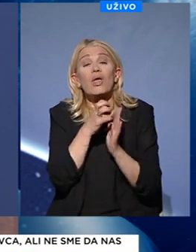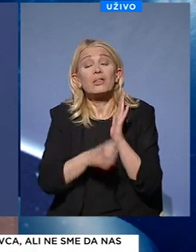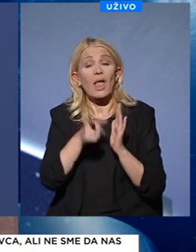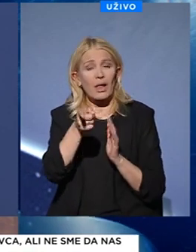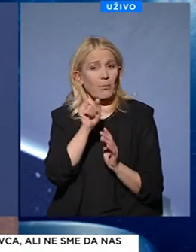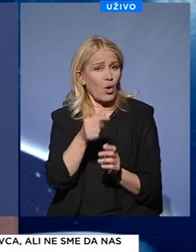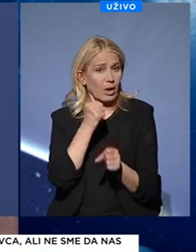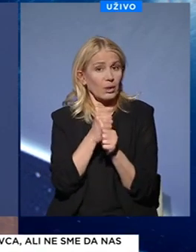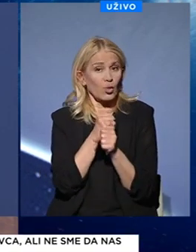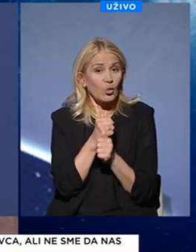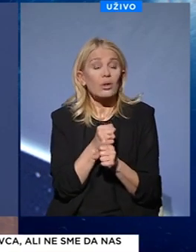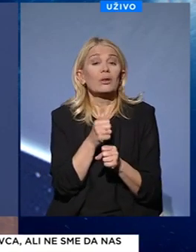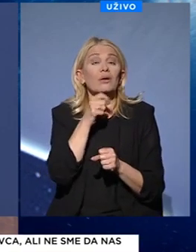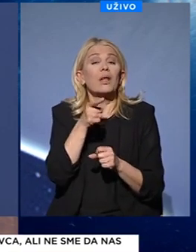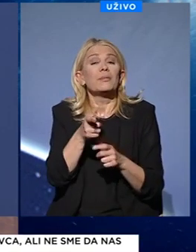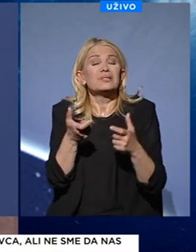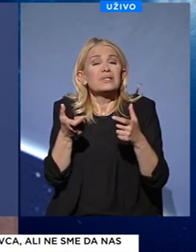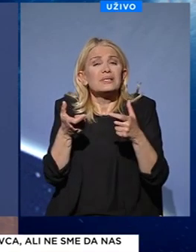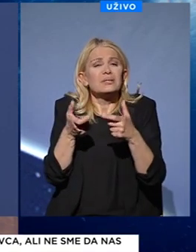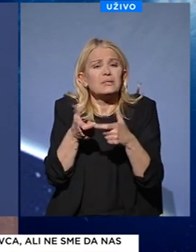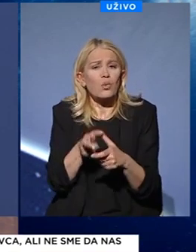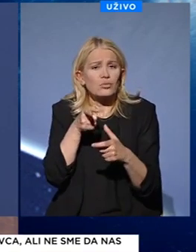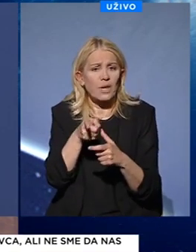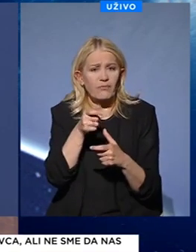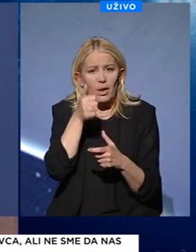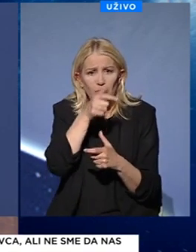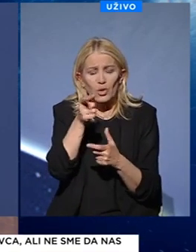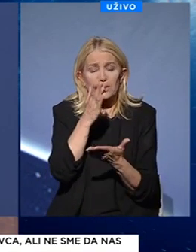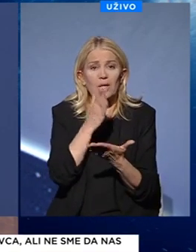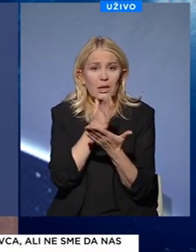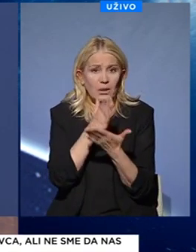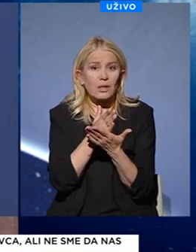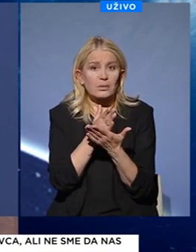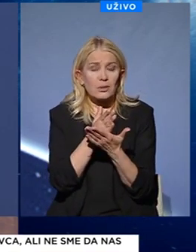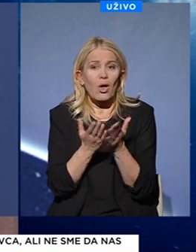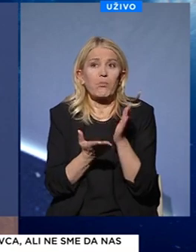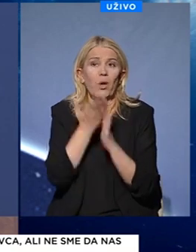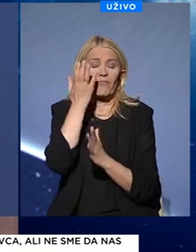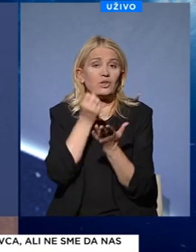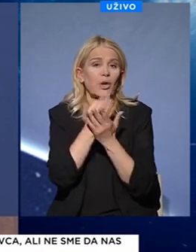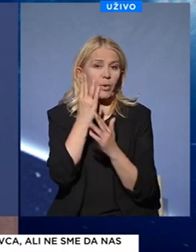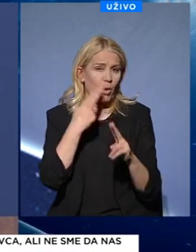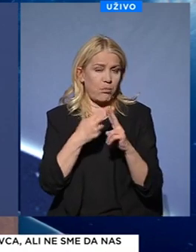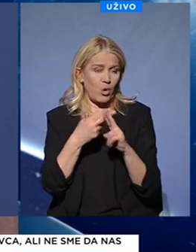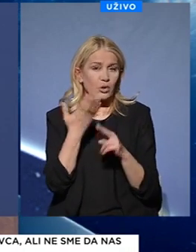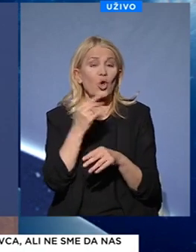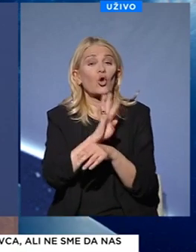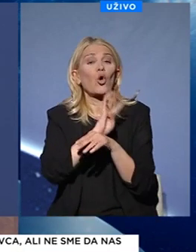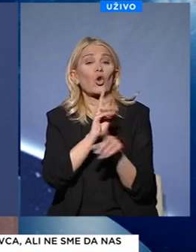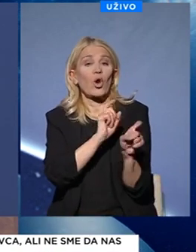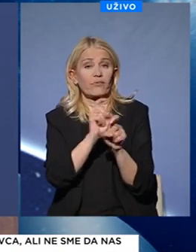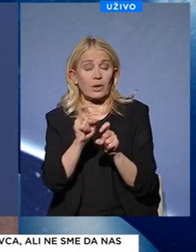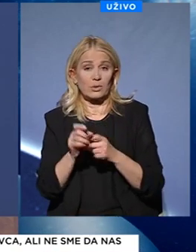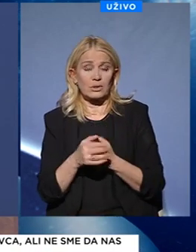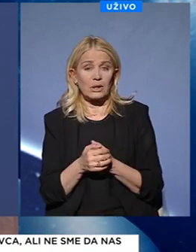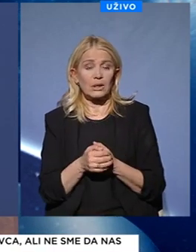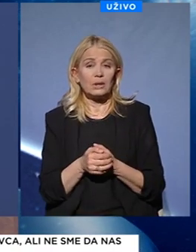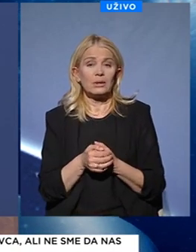sprovoditi da bi se zaustavilo to što se desilo, povećan broj obolelih od